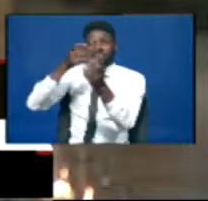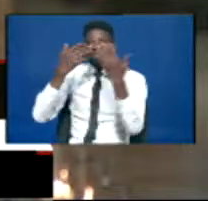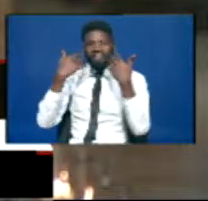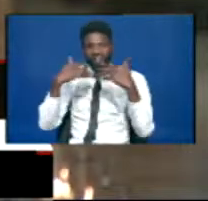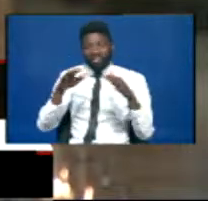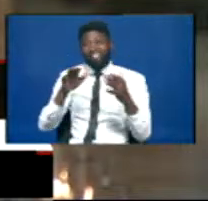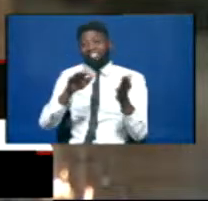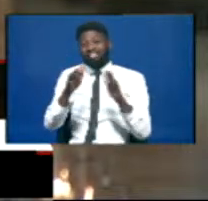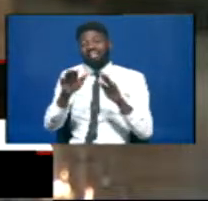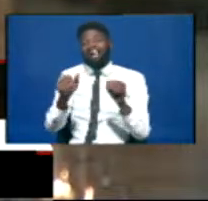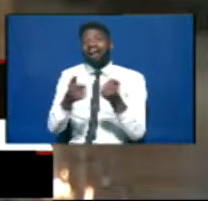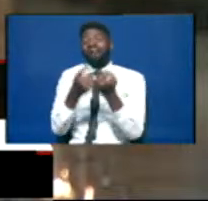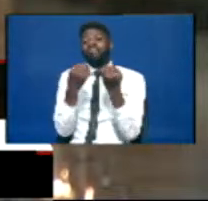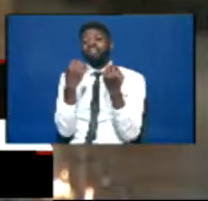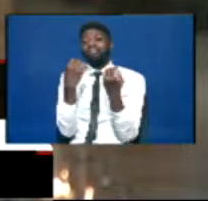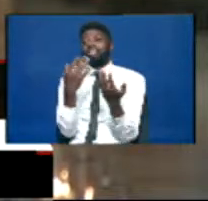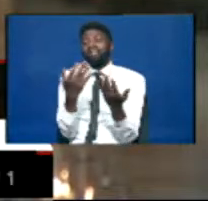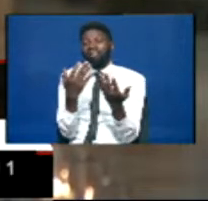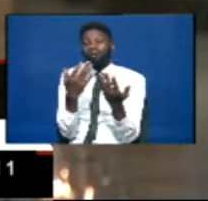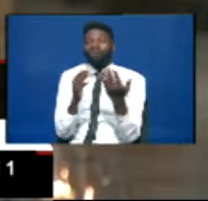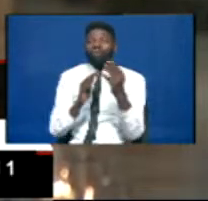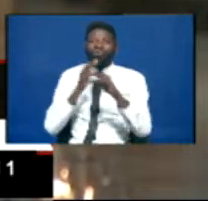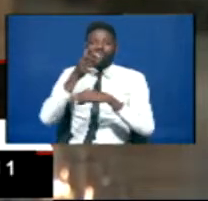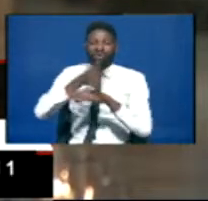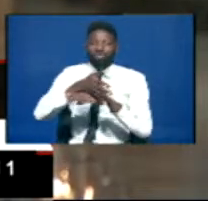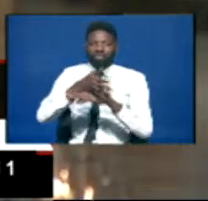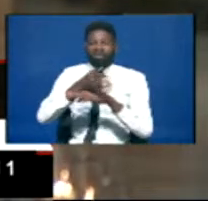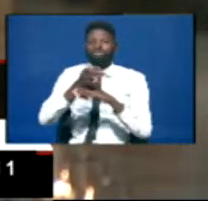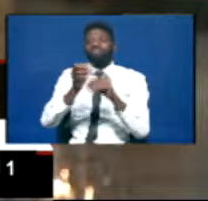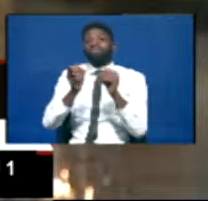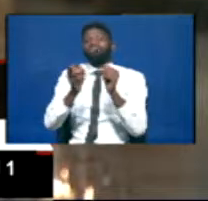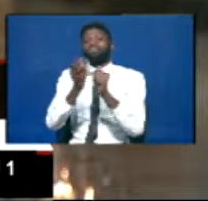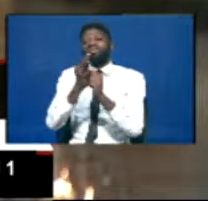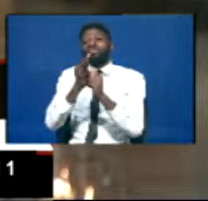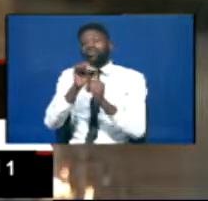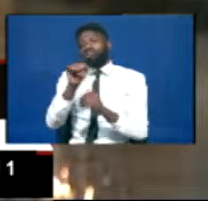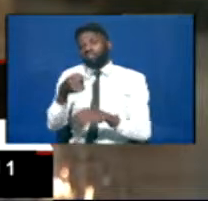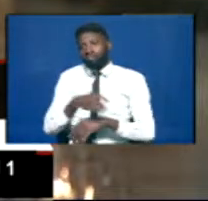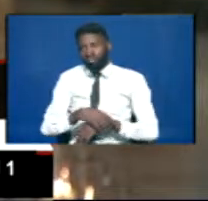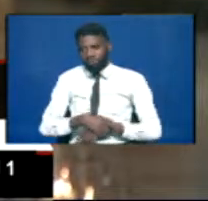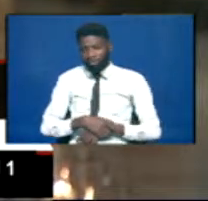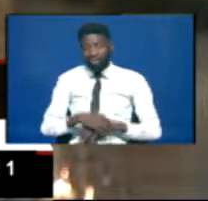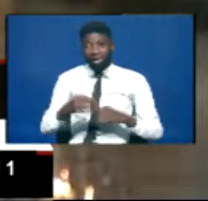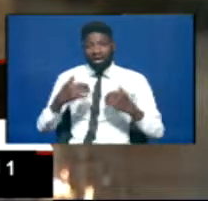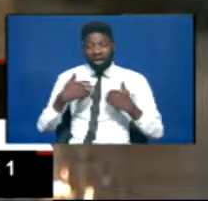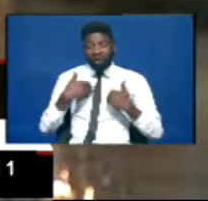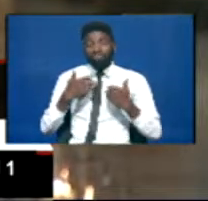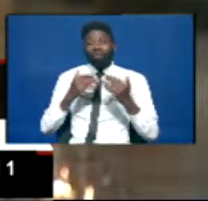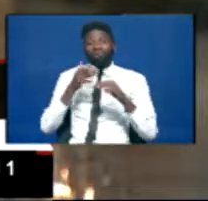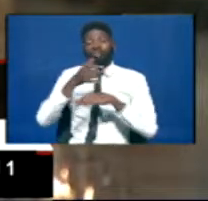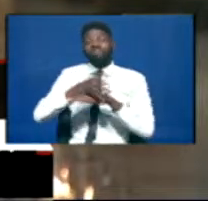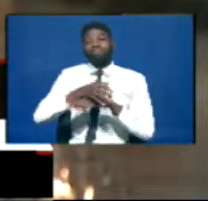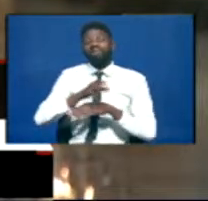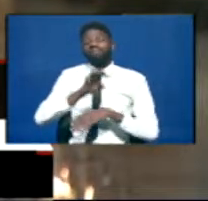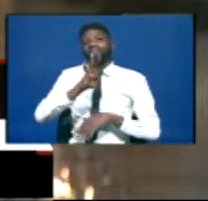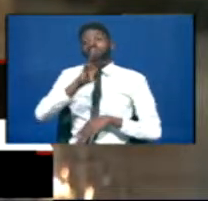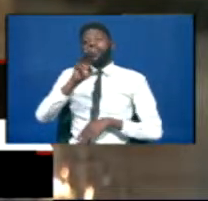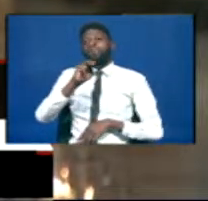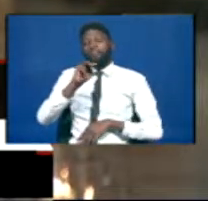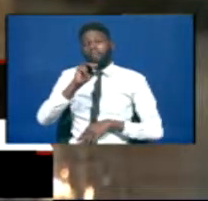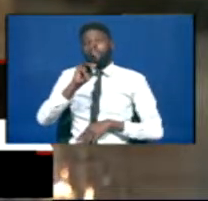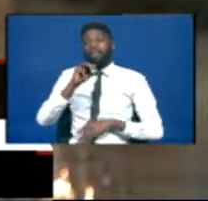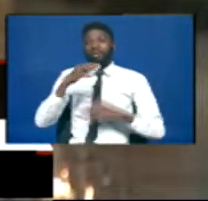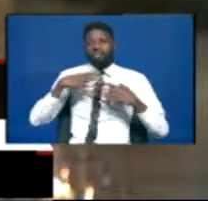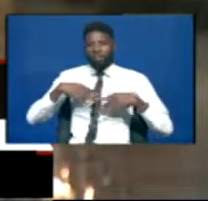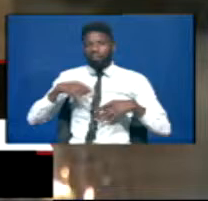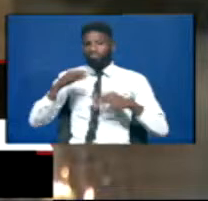18,000 vikiripotiwa. Kuna takriban bunduki milioni 400 baina ya polisi, jeshi na raia nchini Marekani, huko